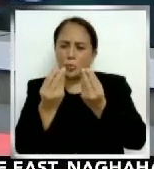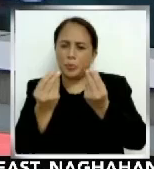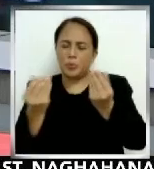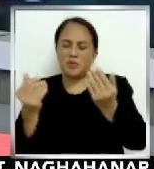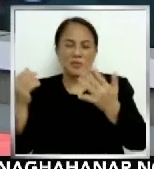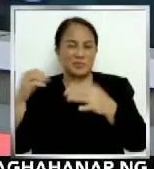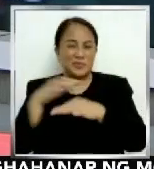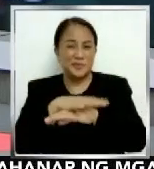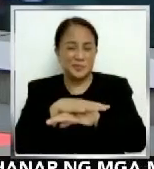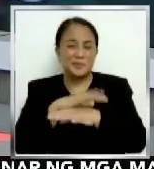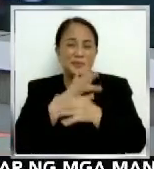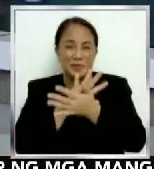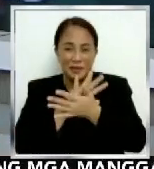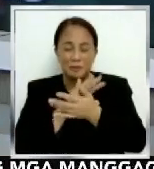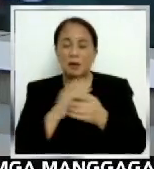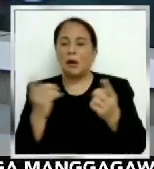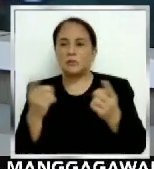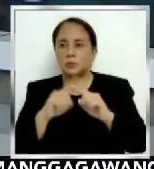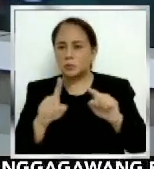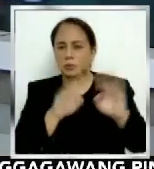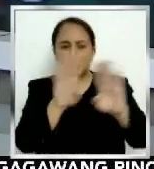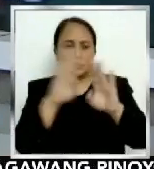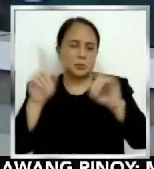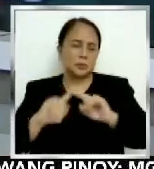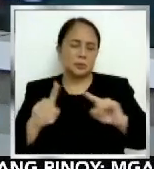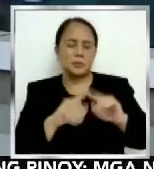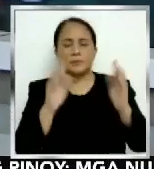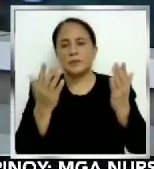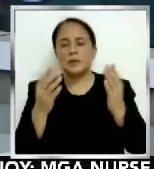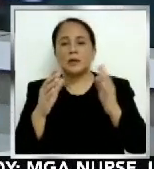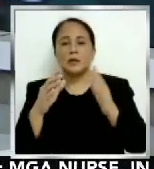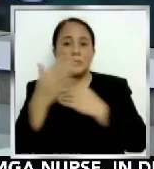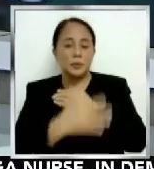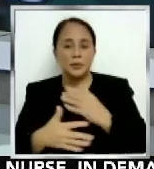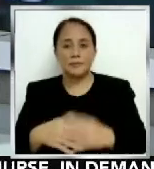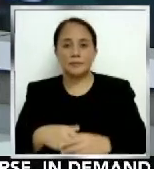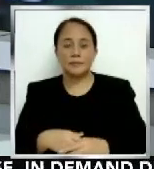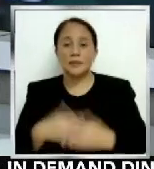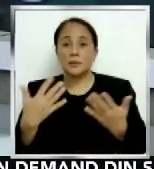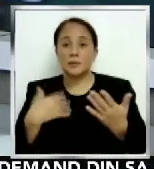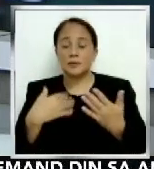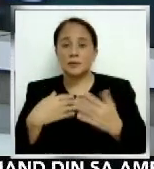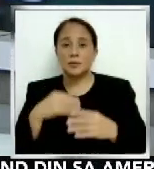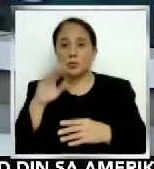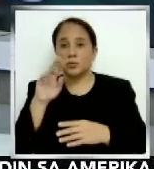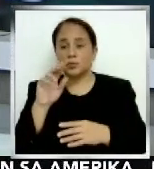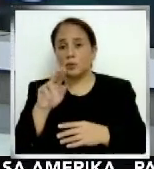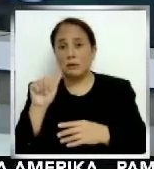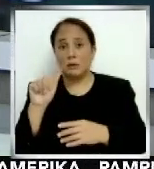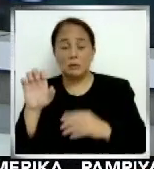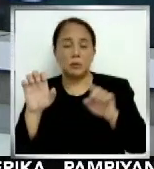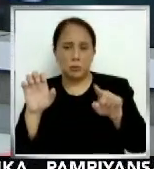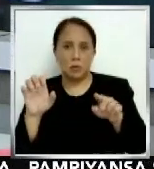ang nagbubukas sa iba't ibang bansa. Sa Middle East, maraming hotel ang naghahanap ng manggagawang Pinoy. In demand din pati